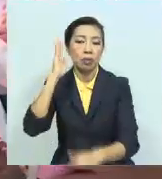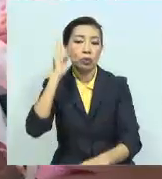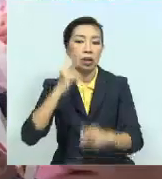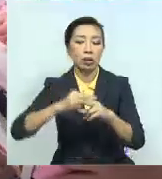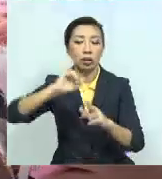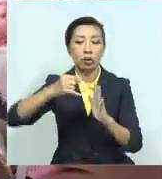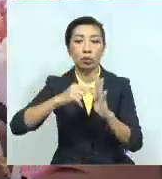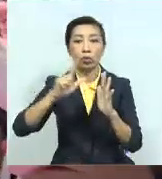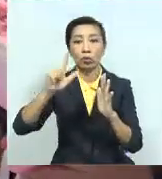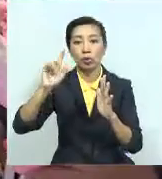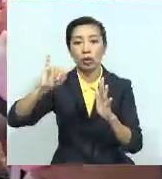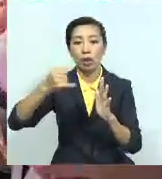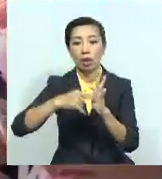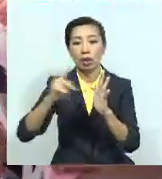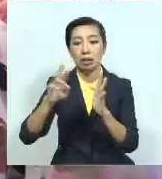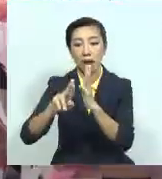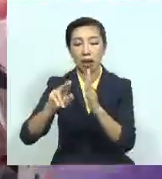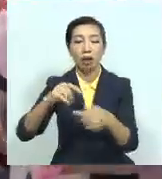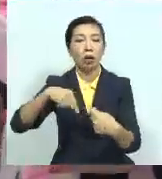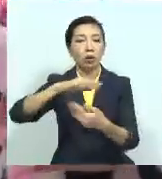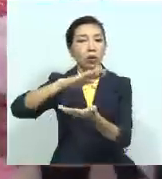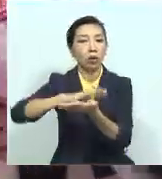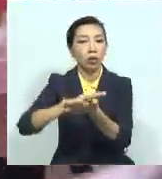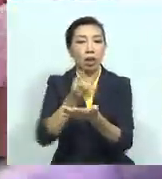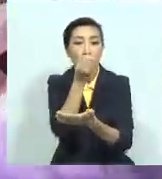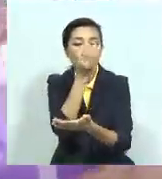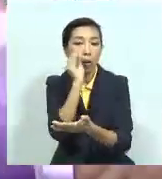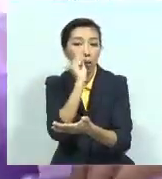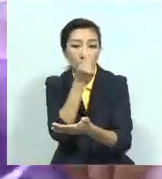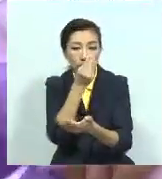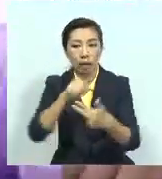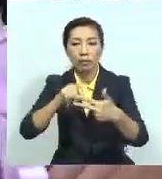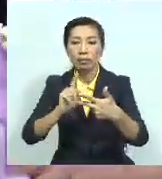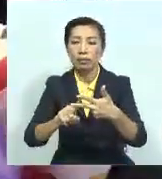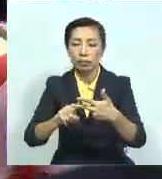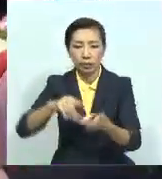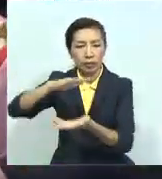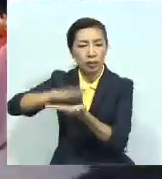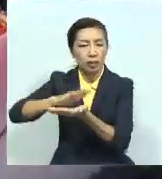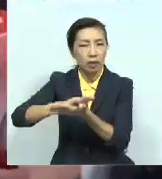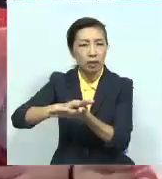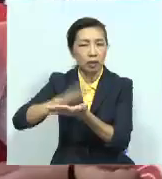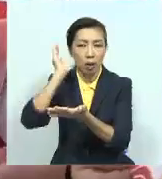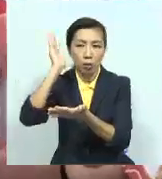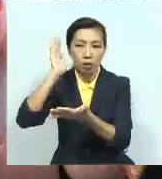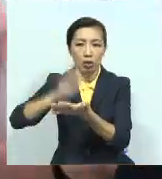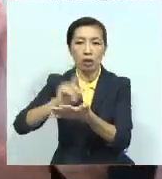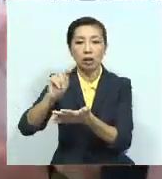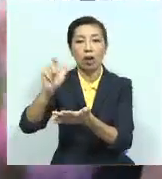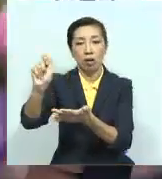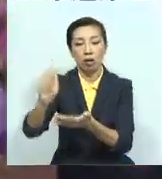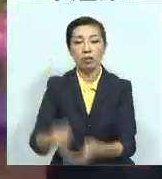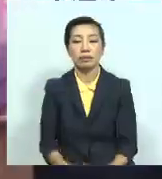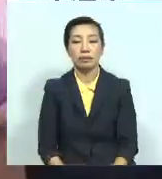ลจักรจงพิพัฒนากูลโรงเรียนสวนกุหลาบวิทยาลัยและนายนพเติมตริศนาโรงเรียนเตรียมอุดมศึกษา